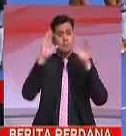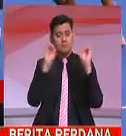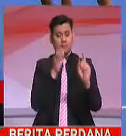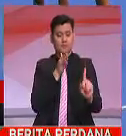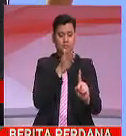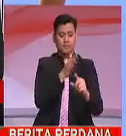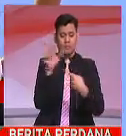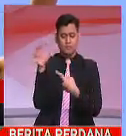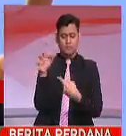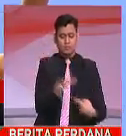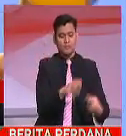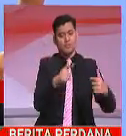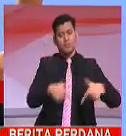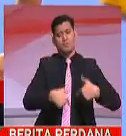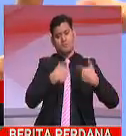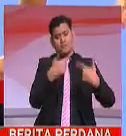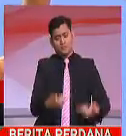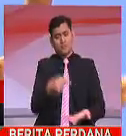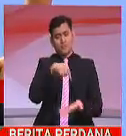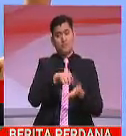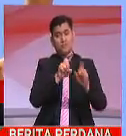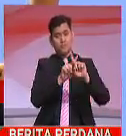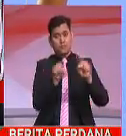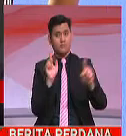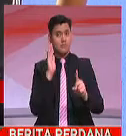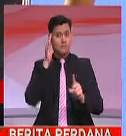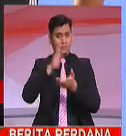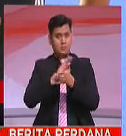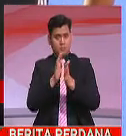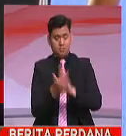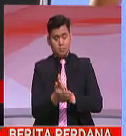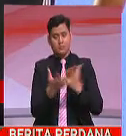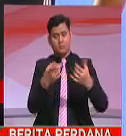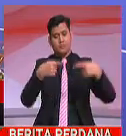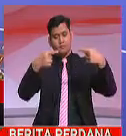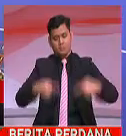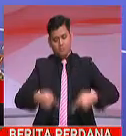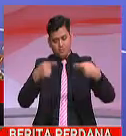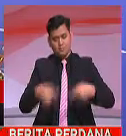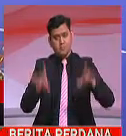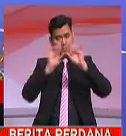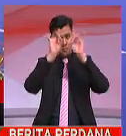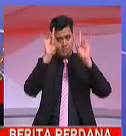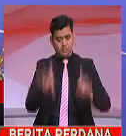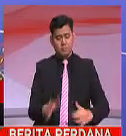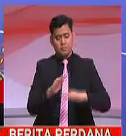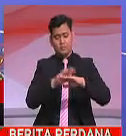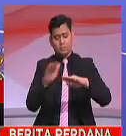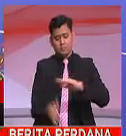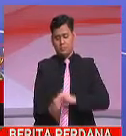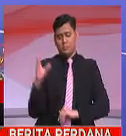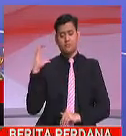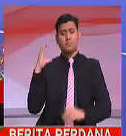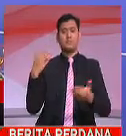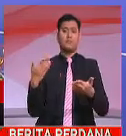sasaran dalam kejuaraan Liga seperti yang berkenaan sebaliknya akan menjadi Medan menguji prestasi pemain di bawah jurulatih baru harus